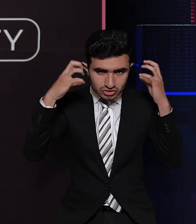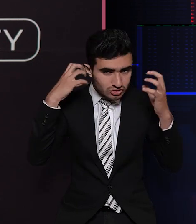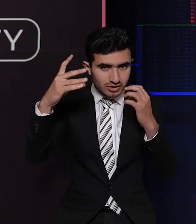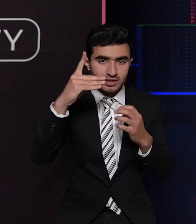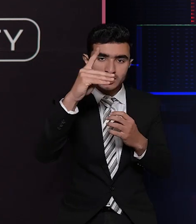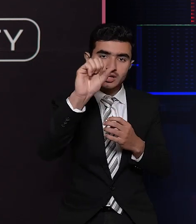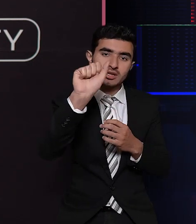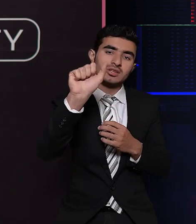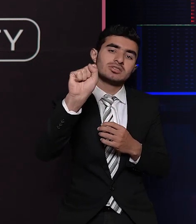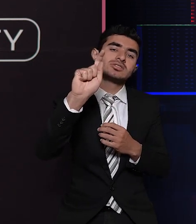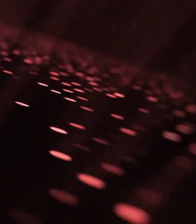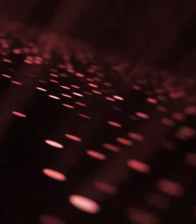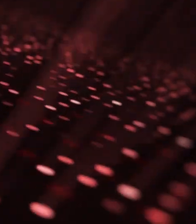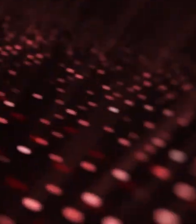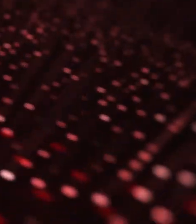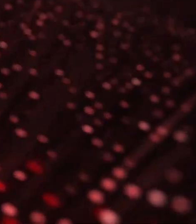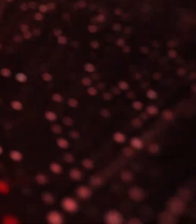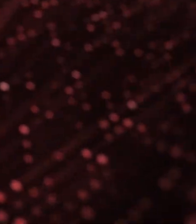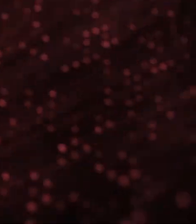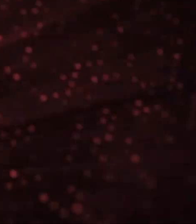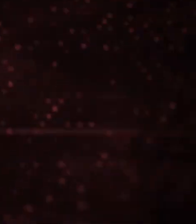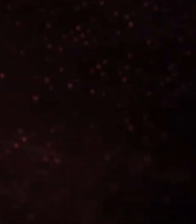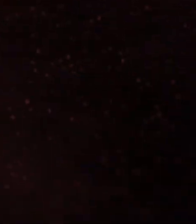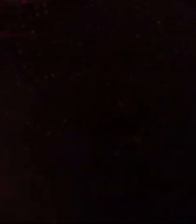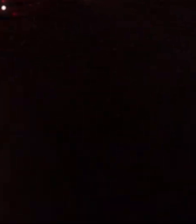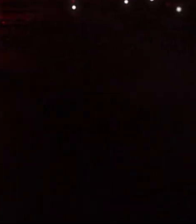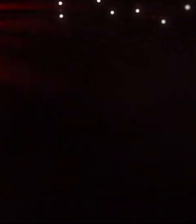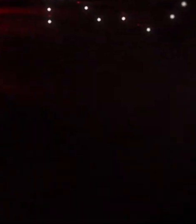33% ڈسٹریس والی کنڈیشن کو۔